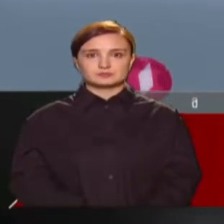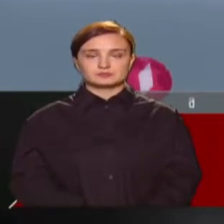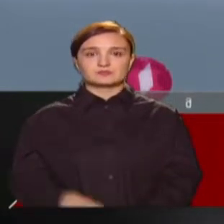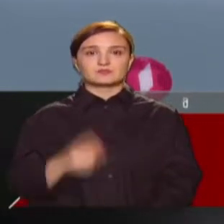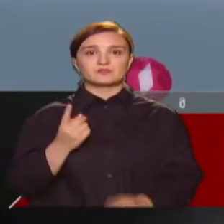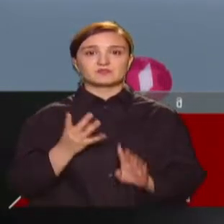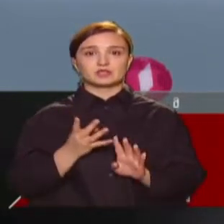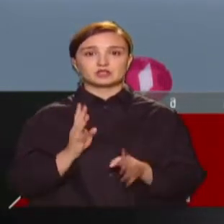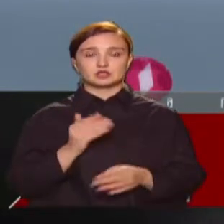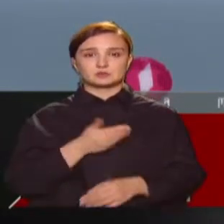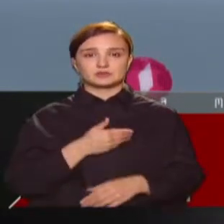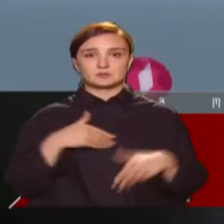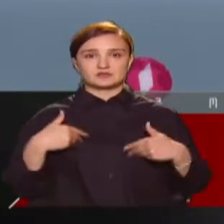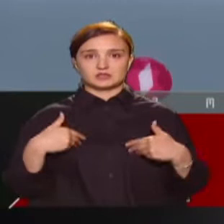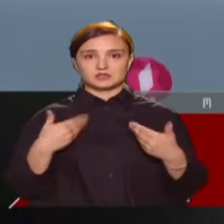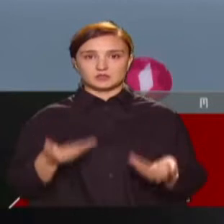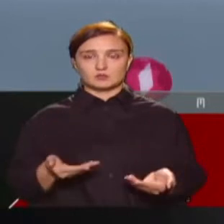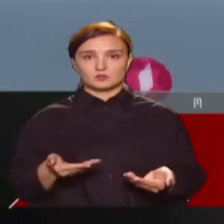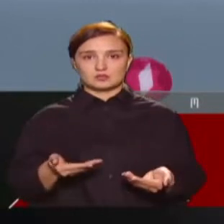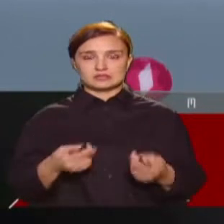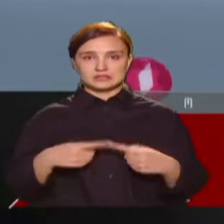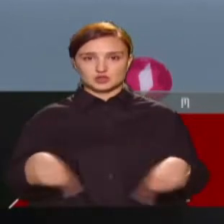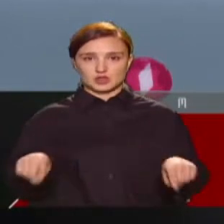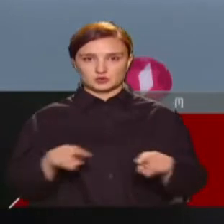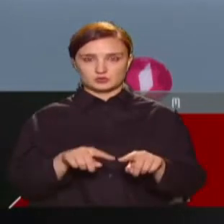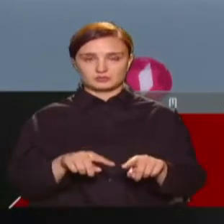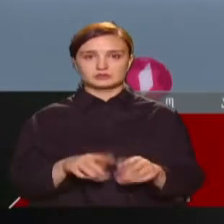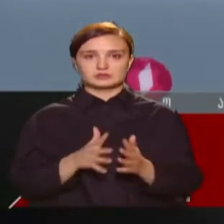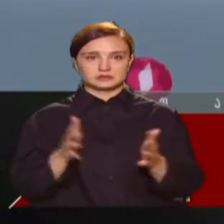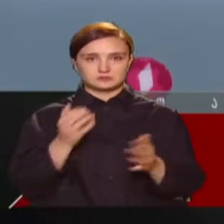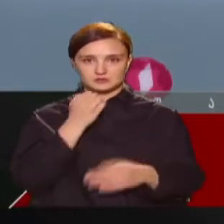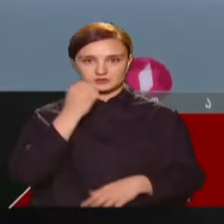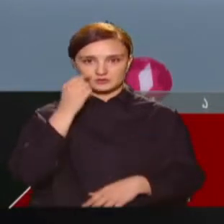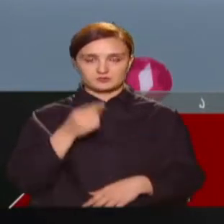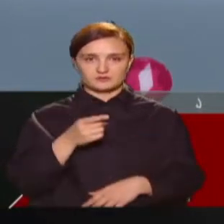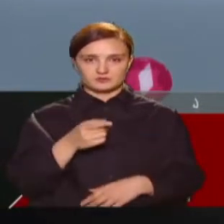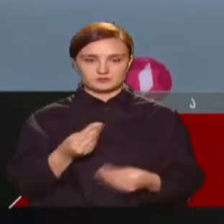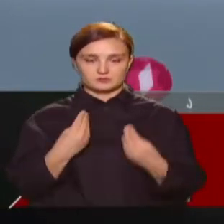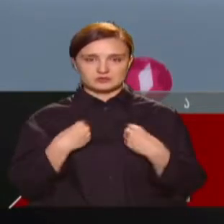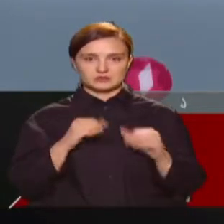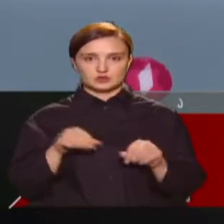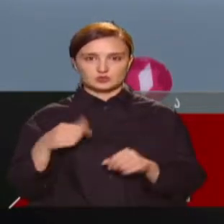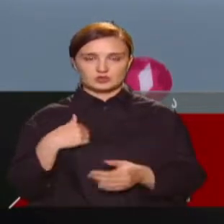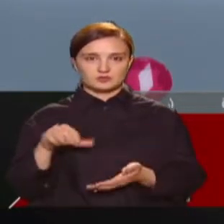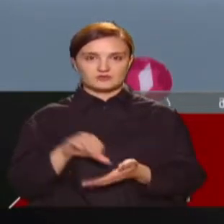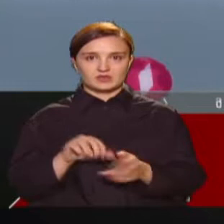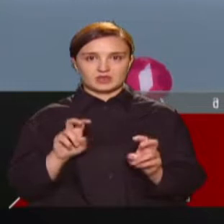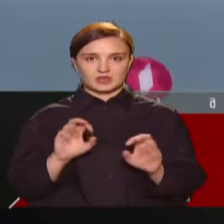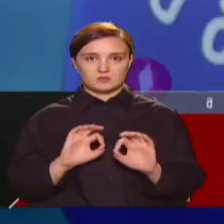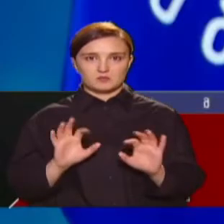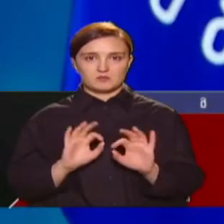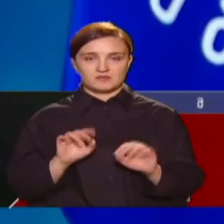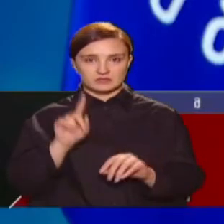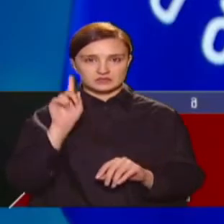პირველ რიგში მინდა მივესალმო საზოგადოებას, დიდი მადლობა, რომ მომეცით საშუალება მესაუბრა ამ თემებზე. იცით,